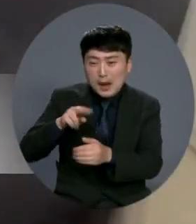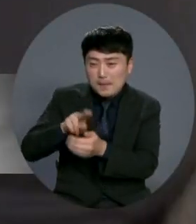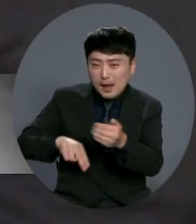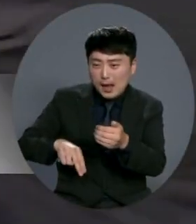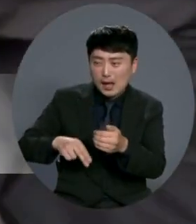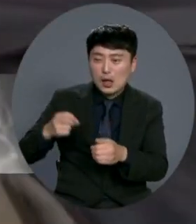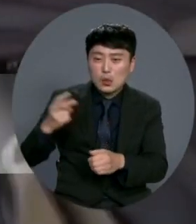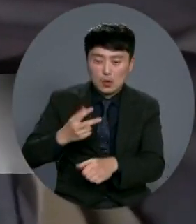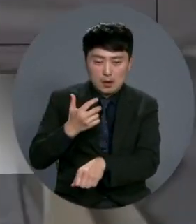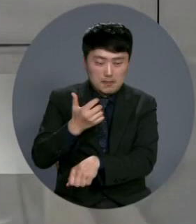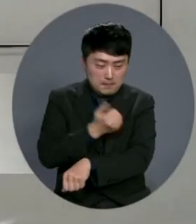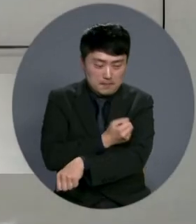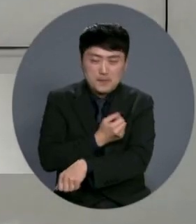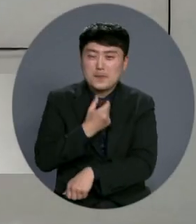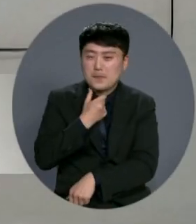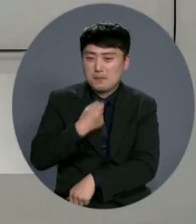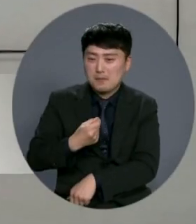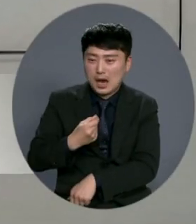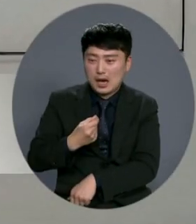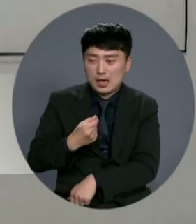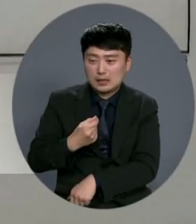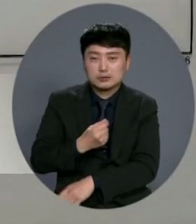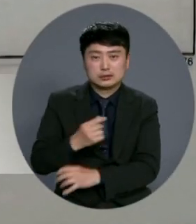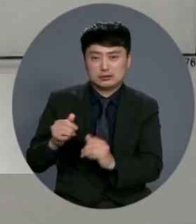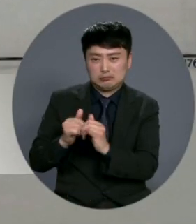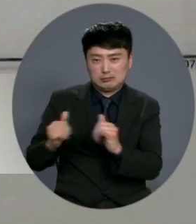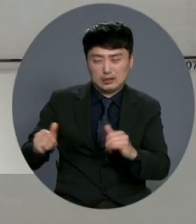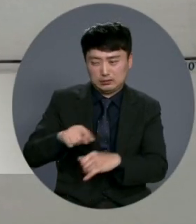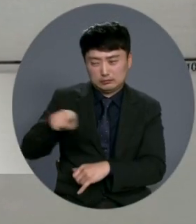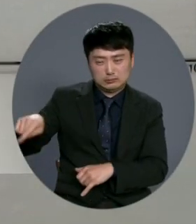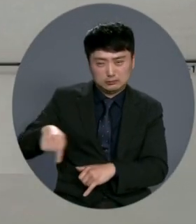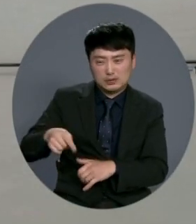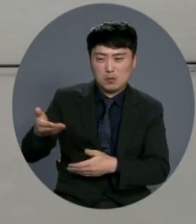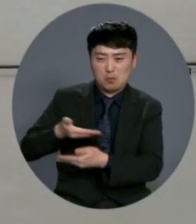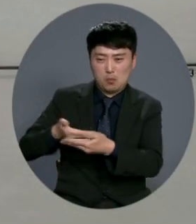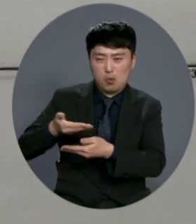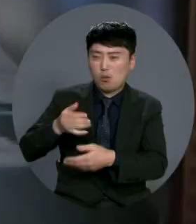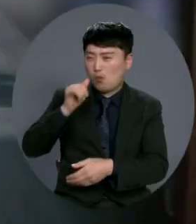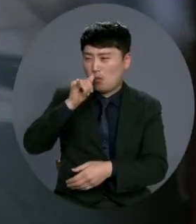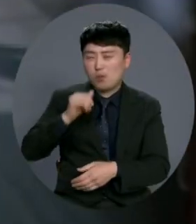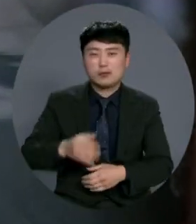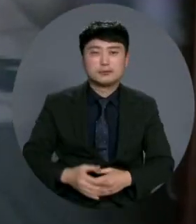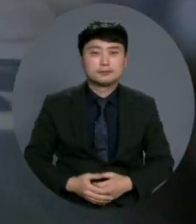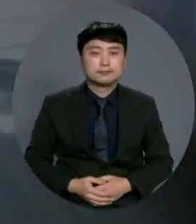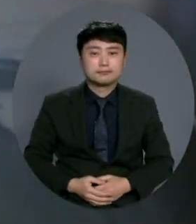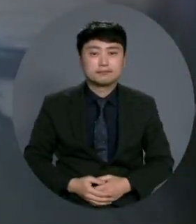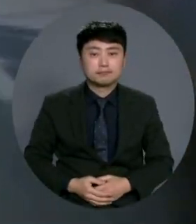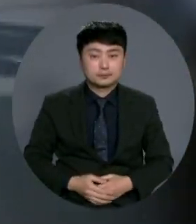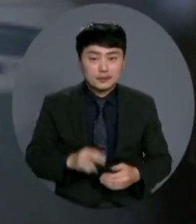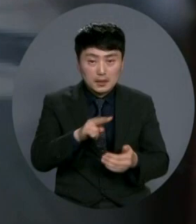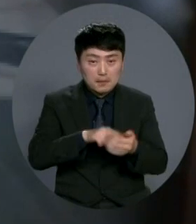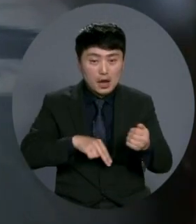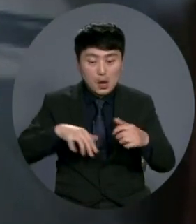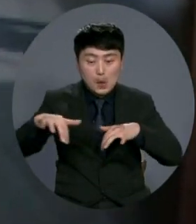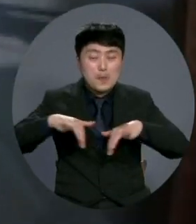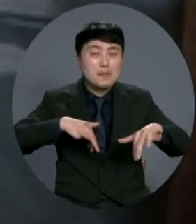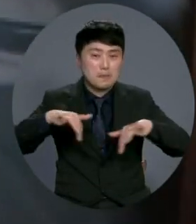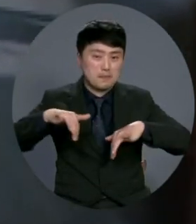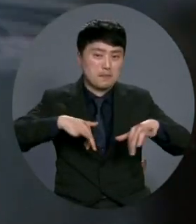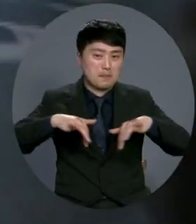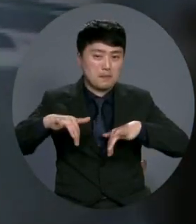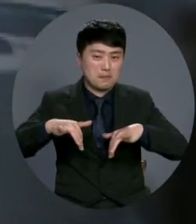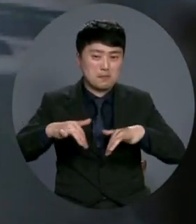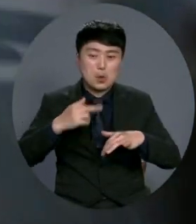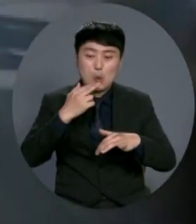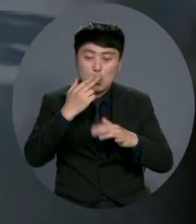판매책이나 마약을 직접 투약하려던 구매자들이 주 거래 대상이었습니다. 판매책들은 한낱 길거리에서 종이